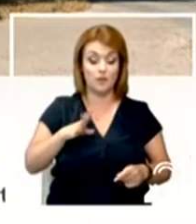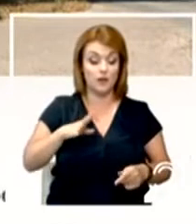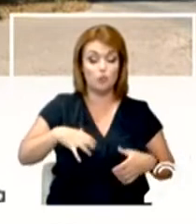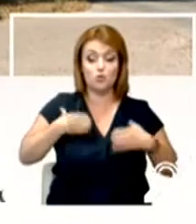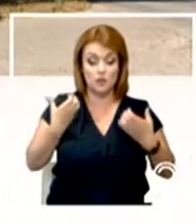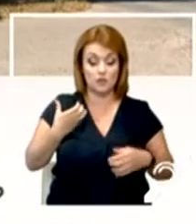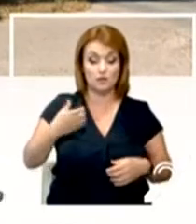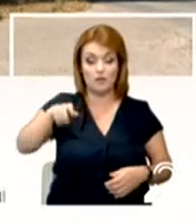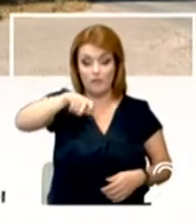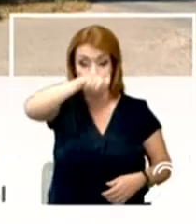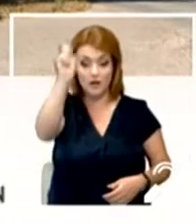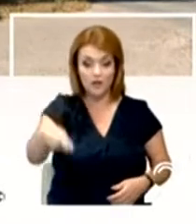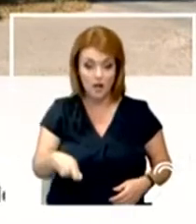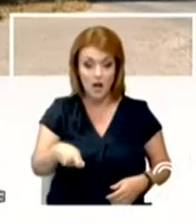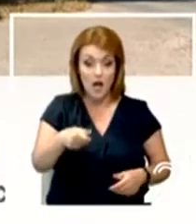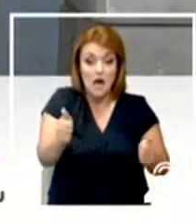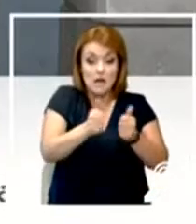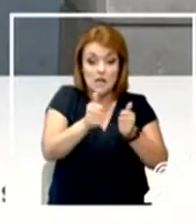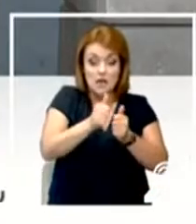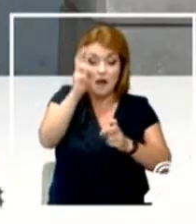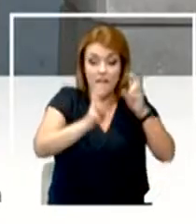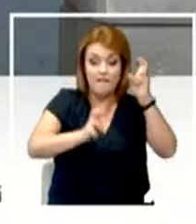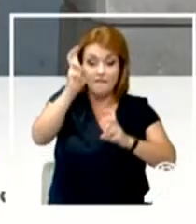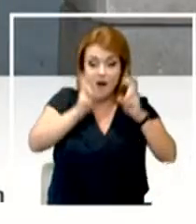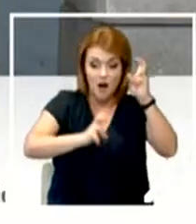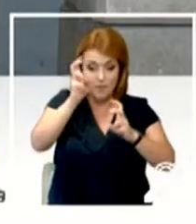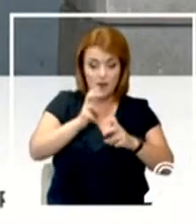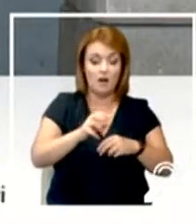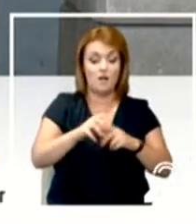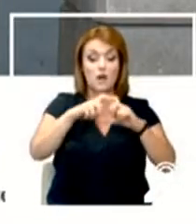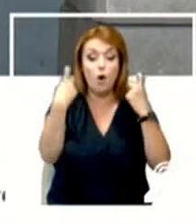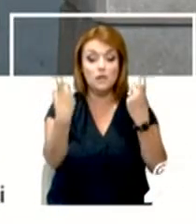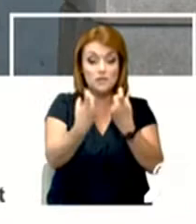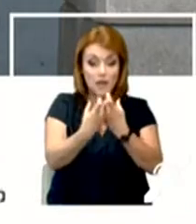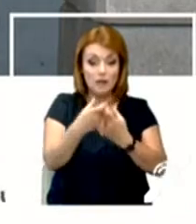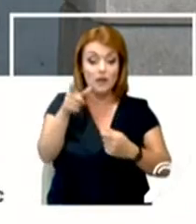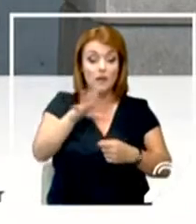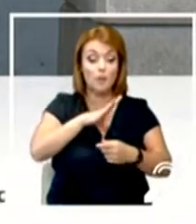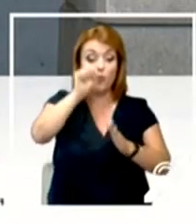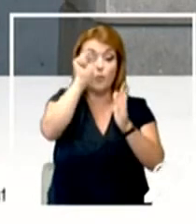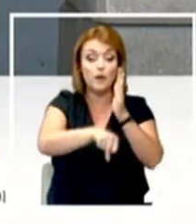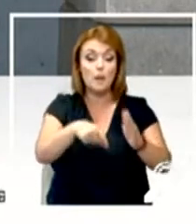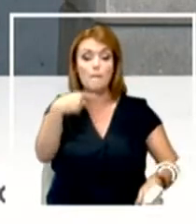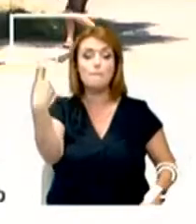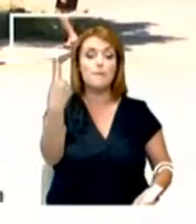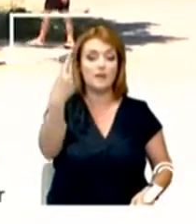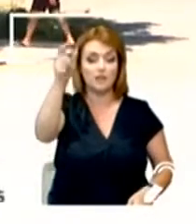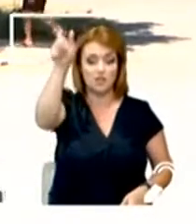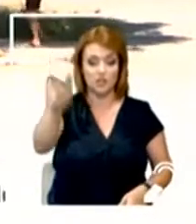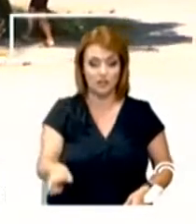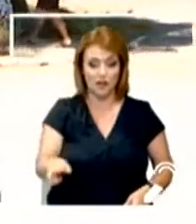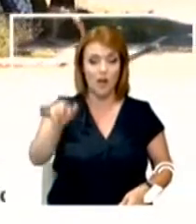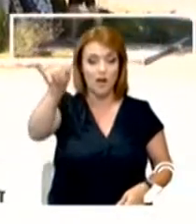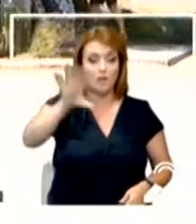fața fabricii de conserve, invadatorii ruși au omorât primul erou care își apăra patria. Nicolae Sotnicencu avea